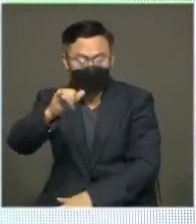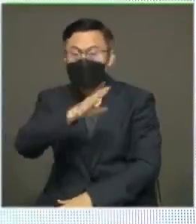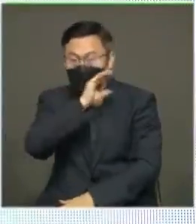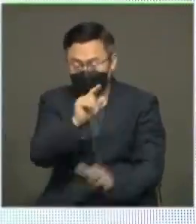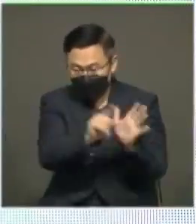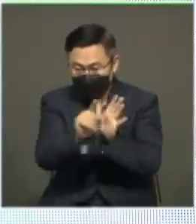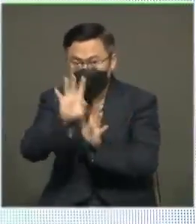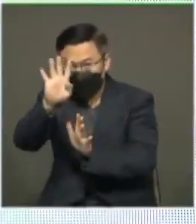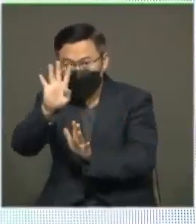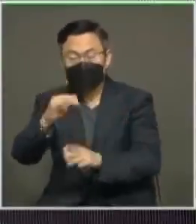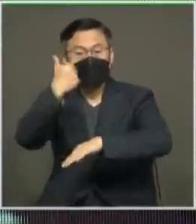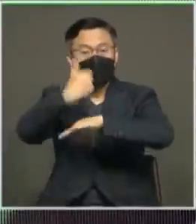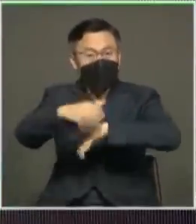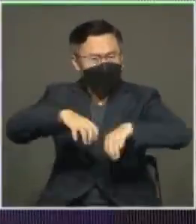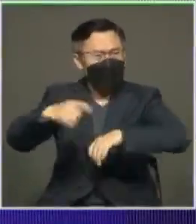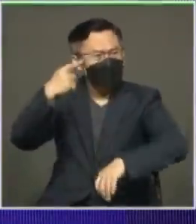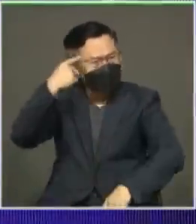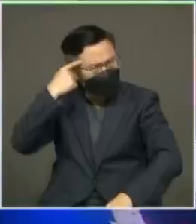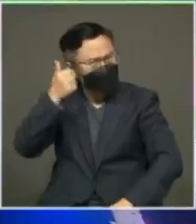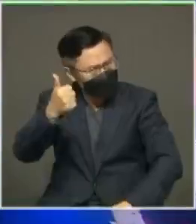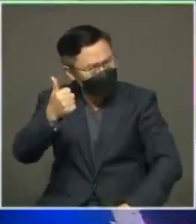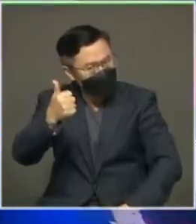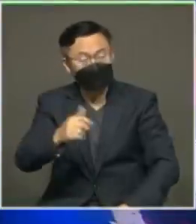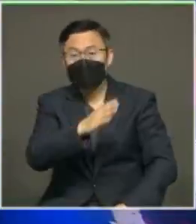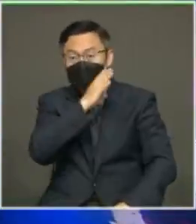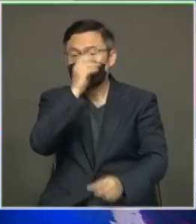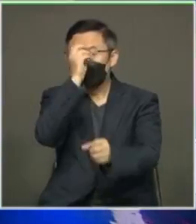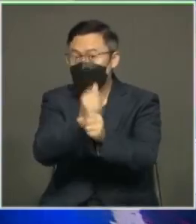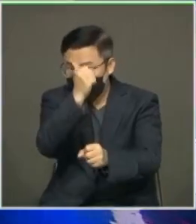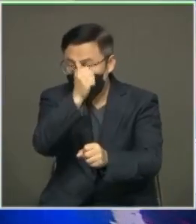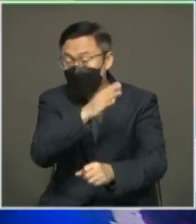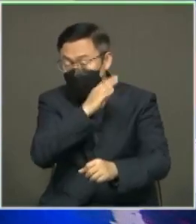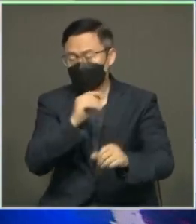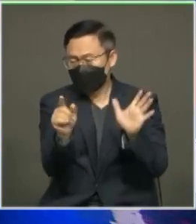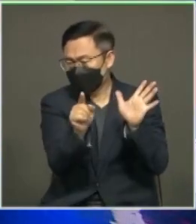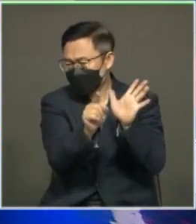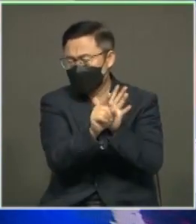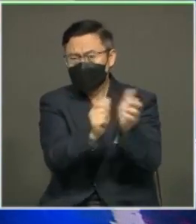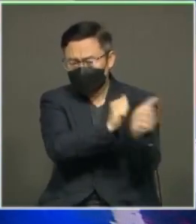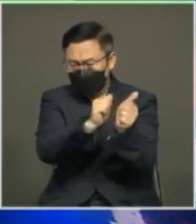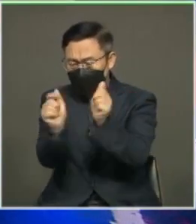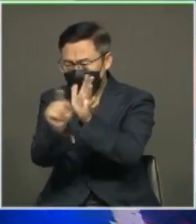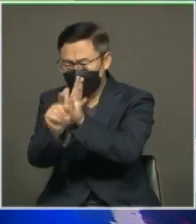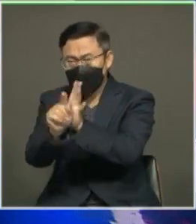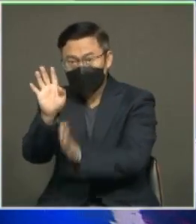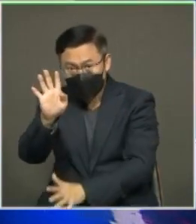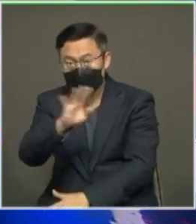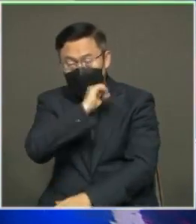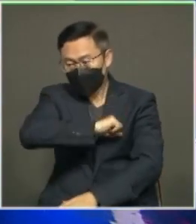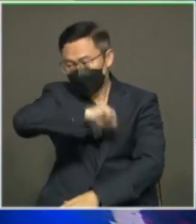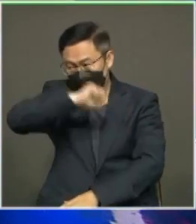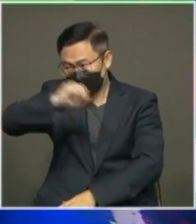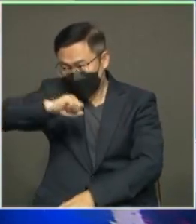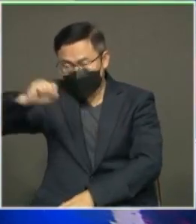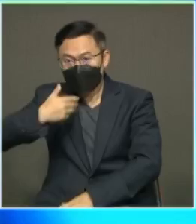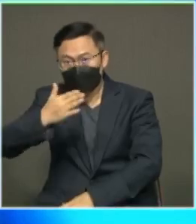ามองว่ามันเป็นไปได้ไห ม เราก็คาดหวังว่าเขาน่าจะตอบว่าเฮ้ยมันยังมีหวังมันยังมีปาฏิหาริย์ คือเอางี้ถ้าสมมติ